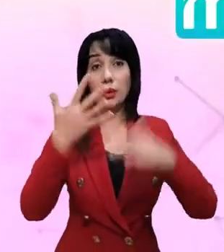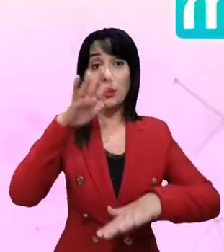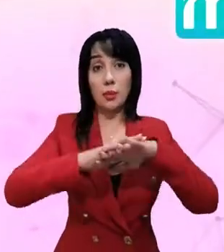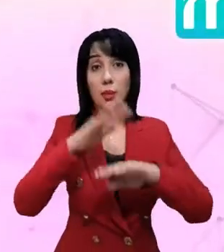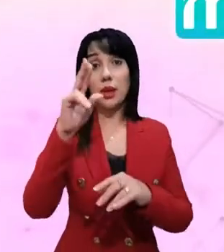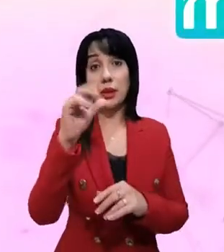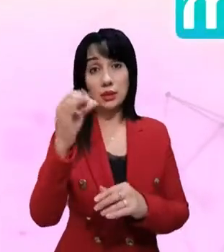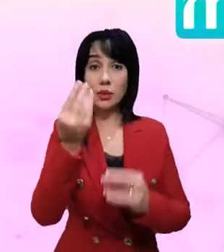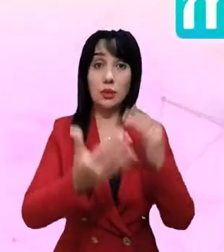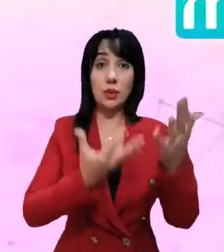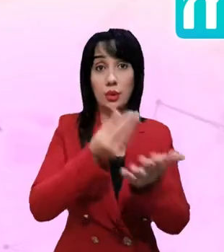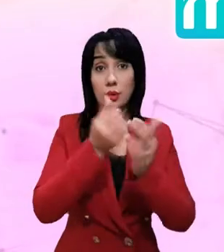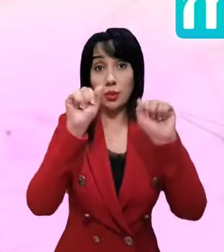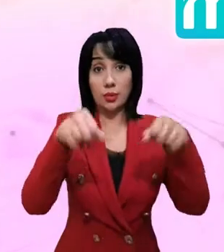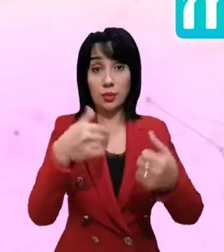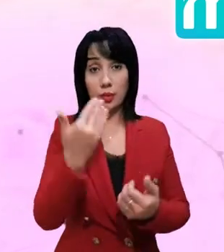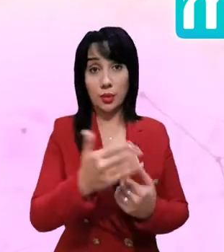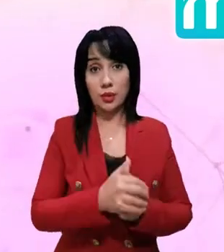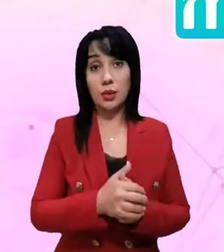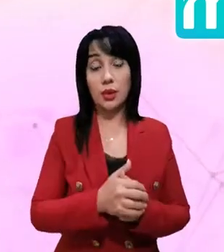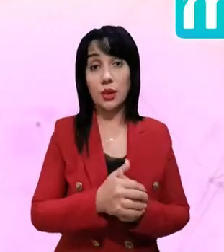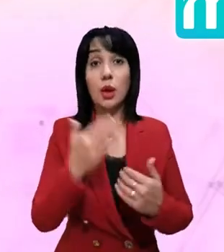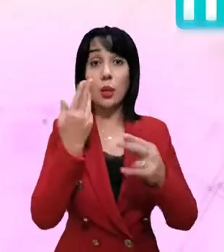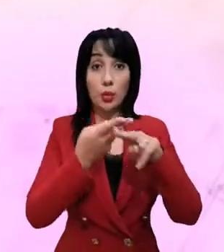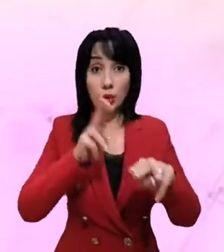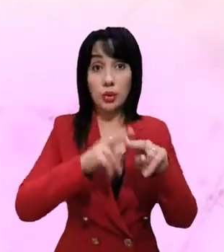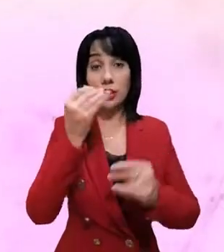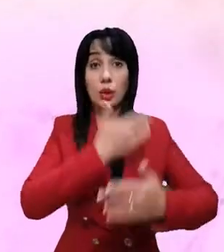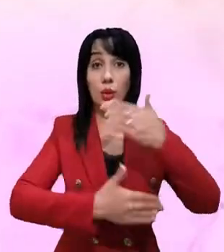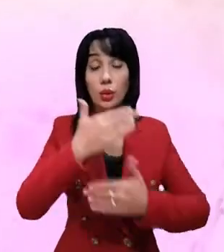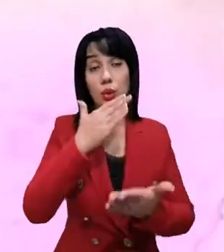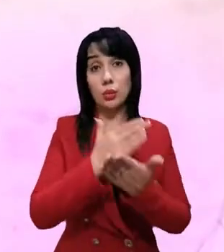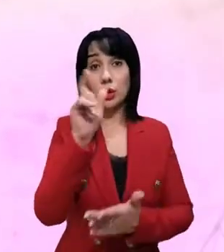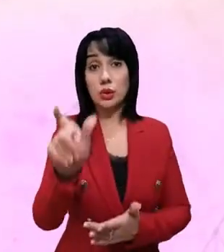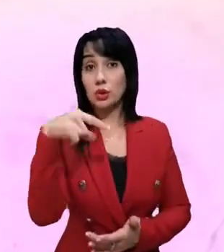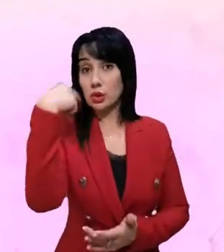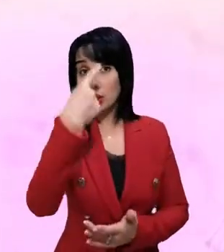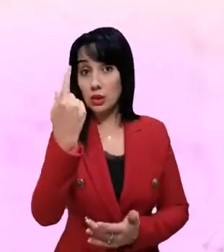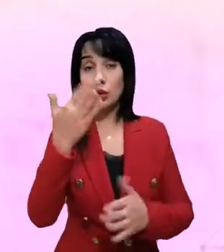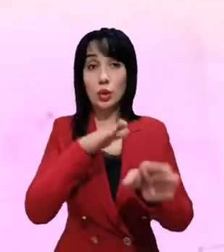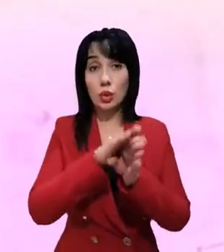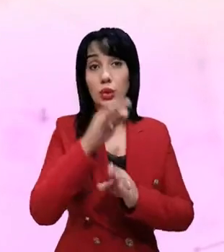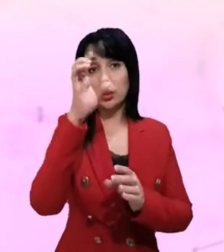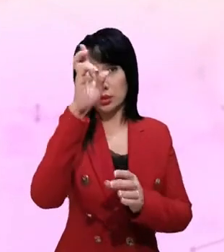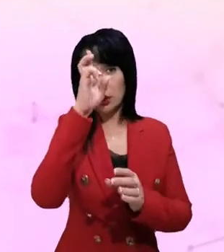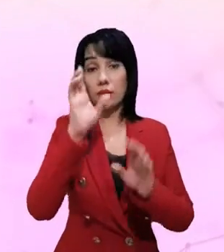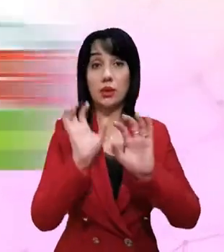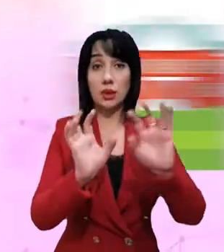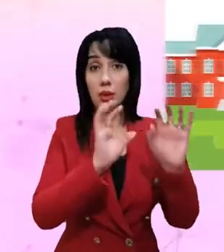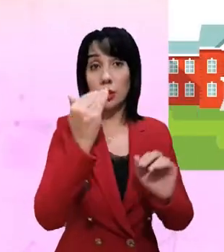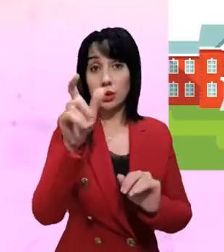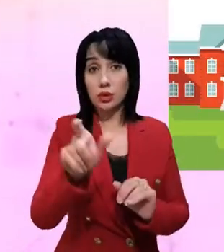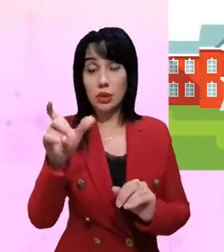to'lov tizimlari yoki bank kassalari orqali amalga oshirish mumkin. Bunda nogironligi bo'lgan shaxslar, to'liq